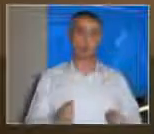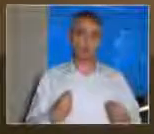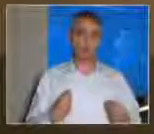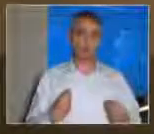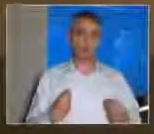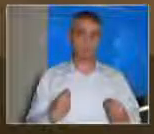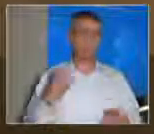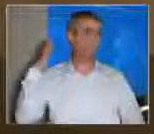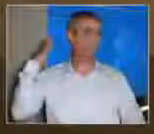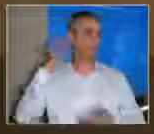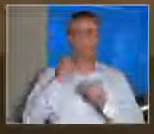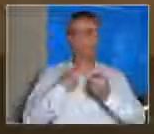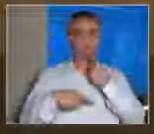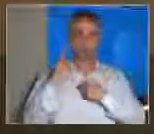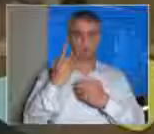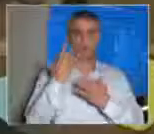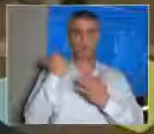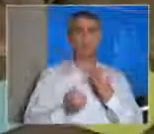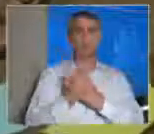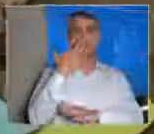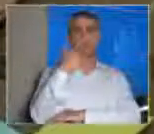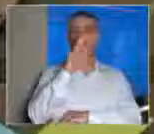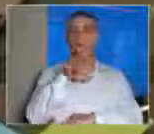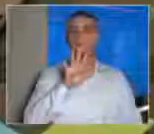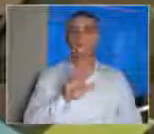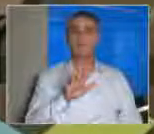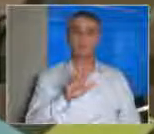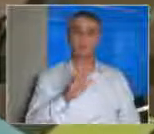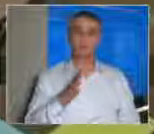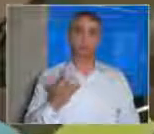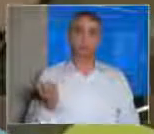שעבד שנים רבות מאז הקמת המדינה עד